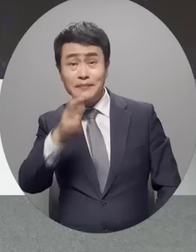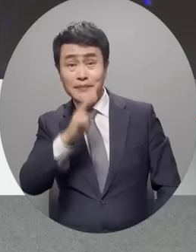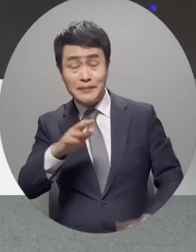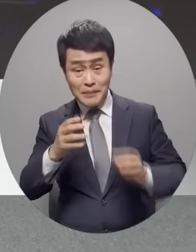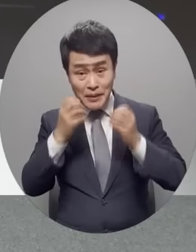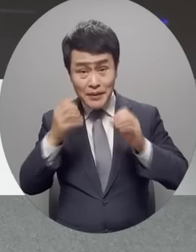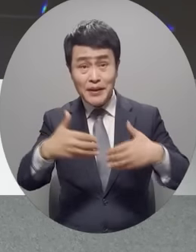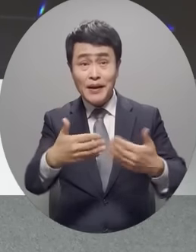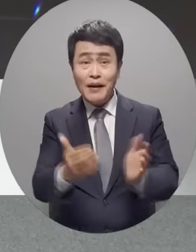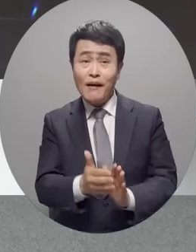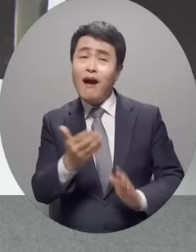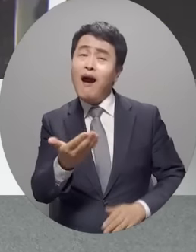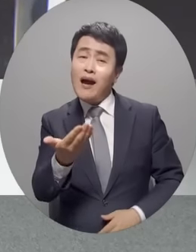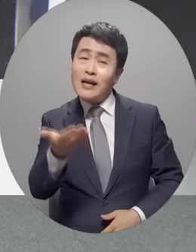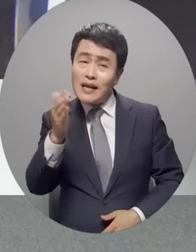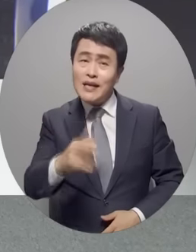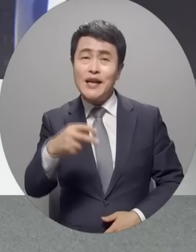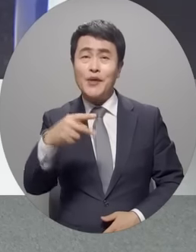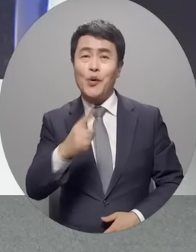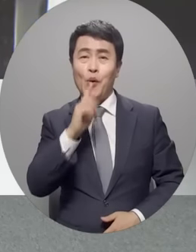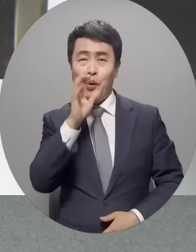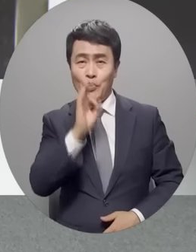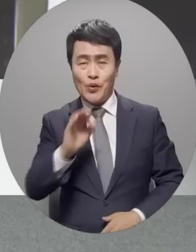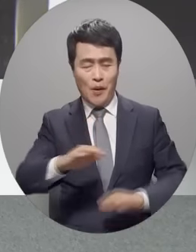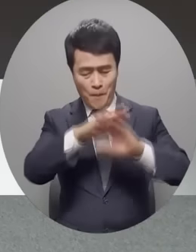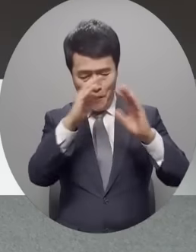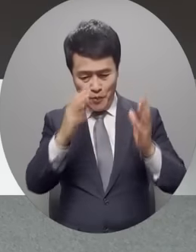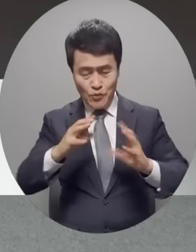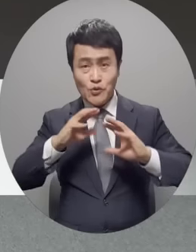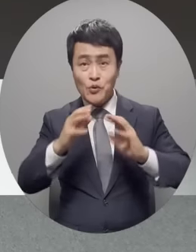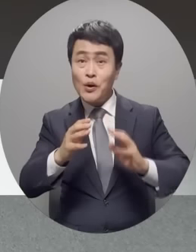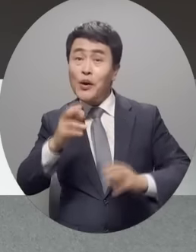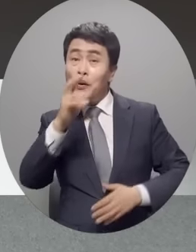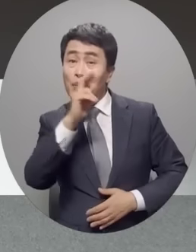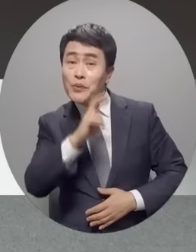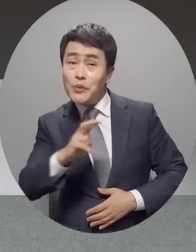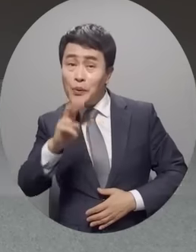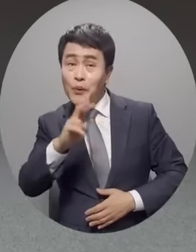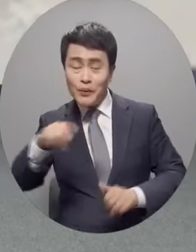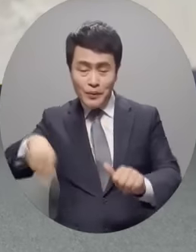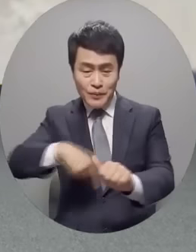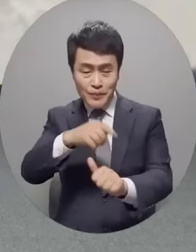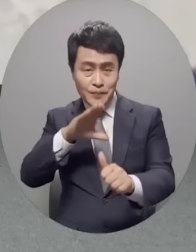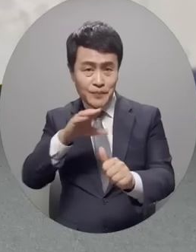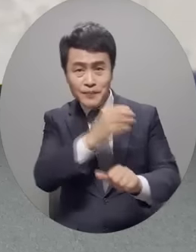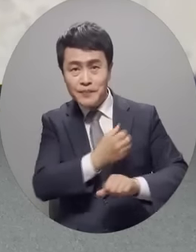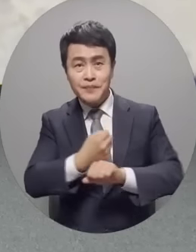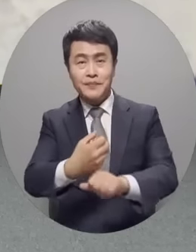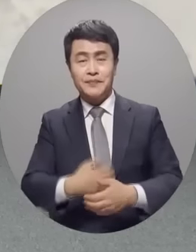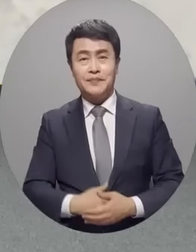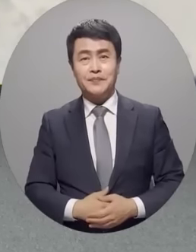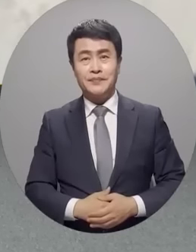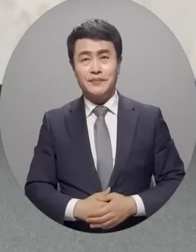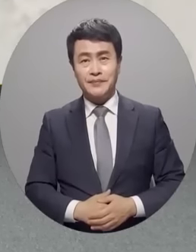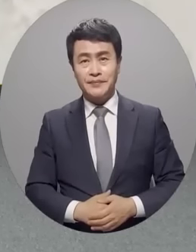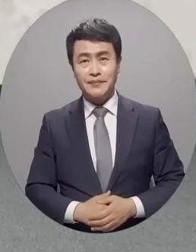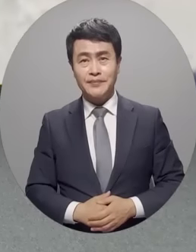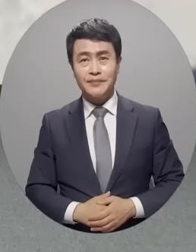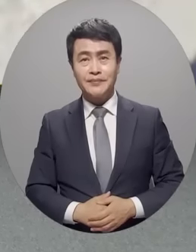신곡인 그래도 됩니다. 모든 곡이 국민가요인 그의 노래들, 임소정 기자와 함께